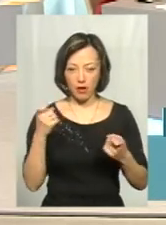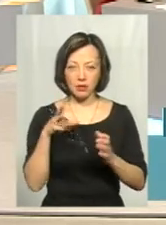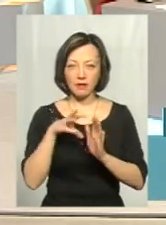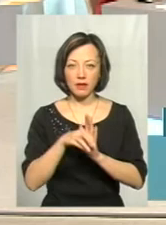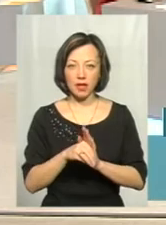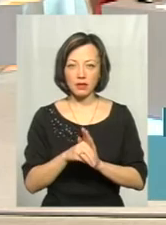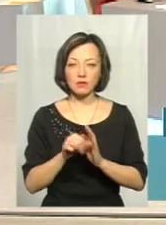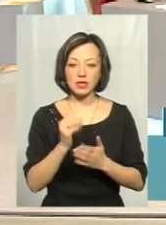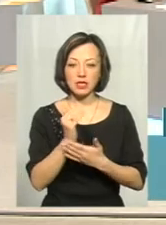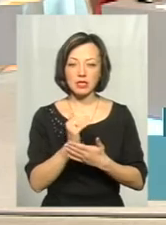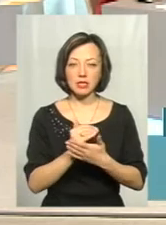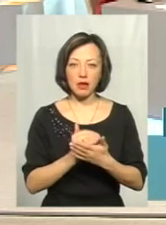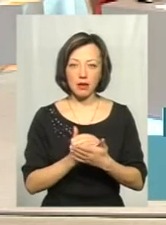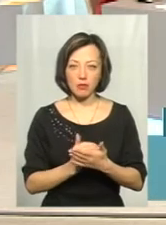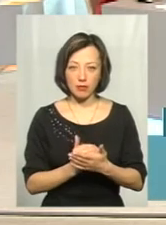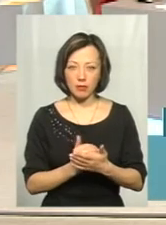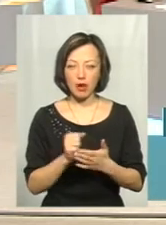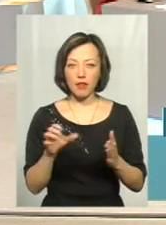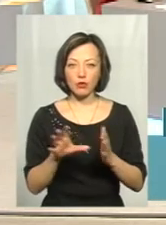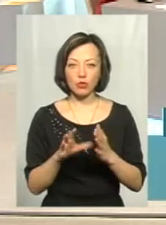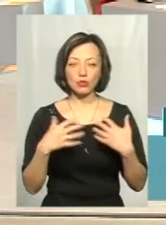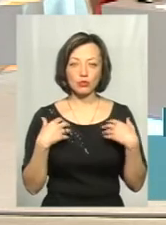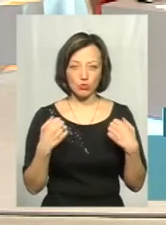в систему eHealth, тобто в систему електронного здоров'я,